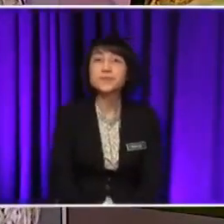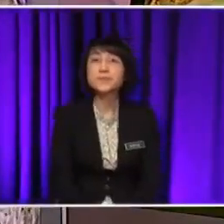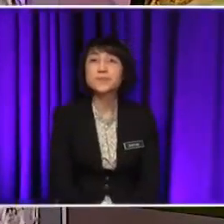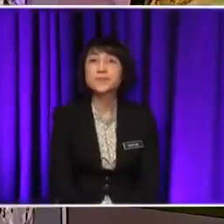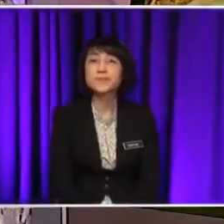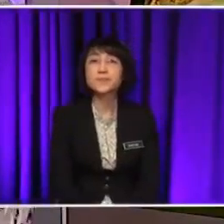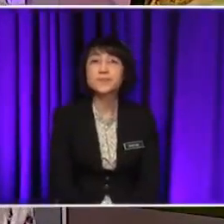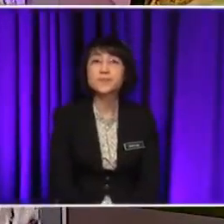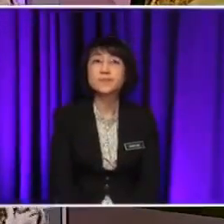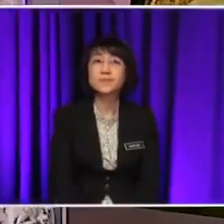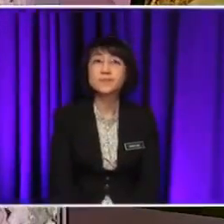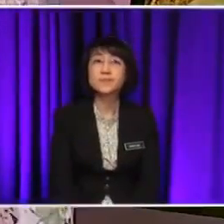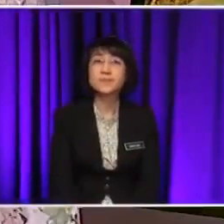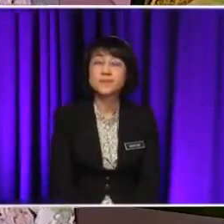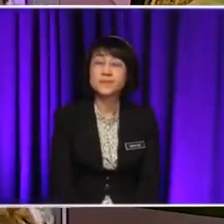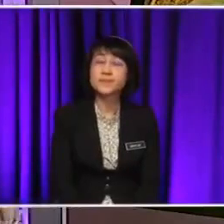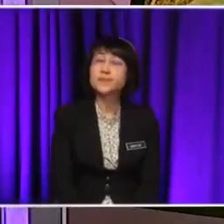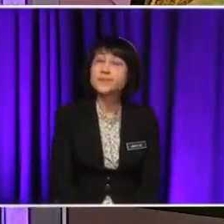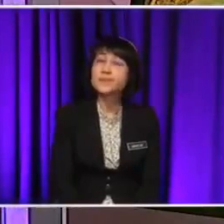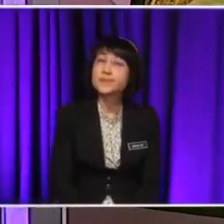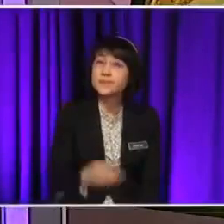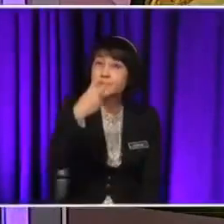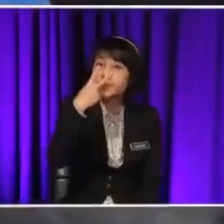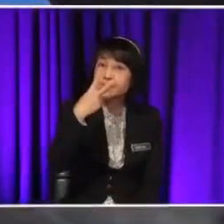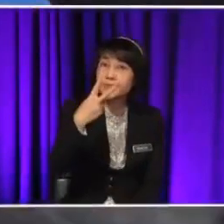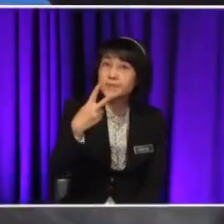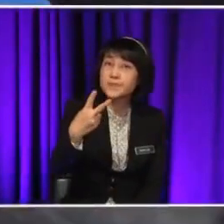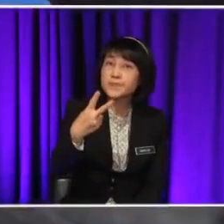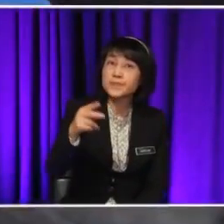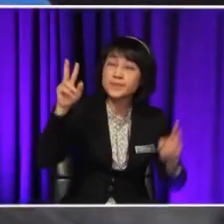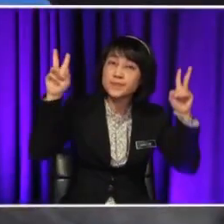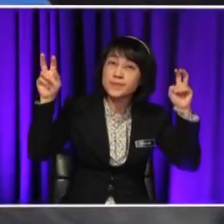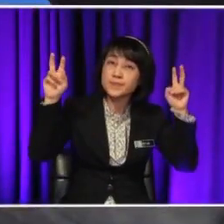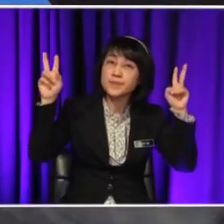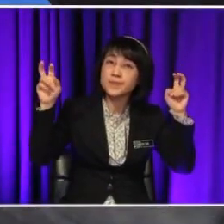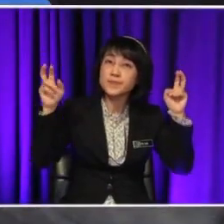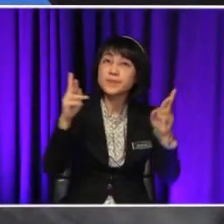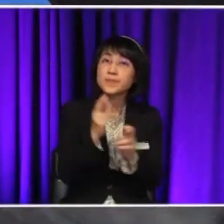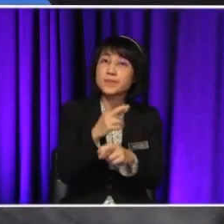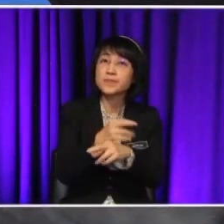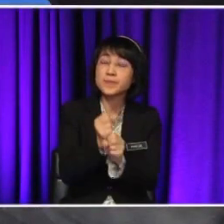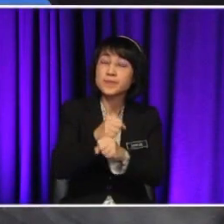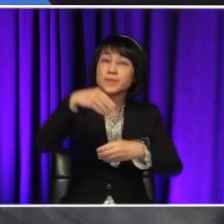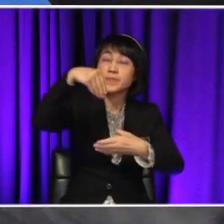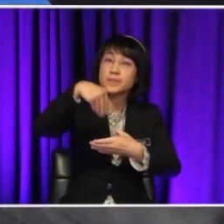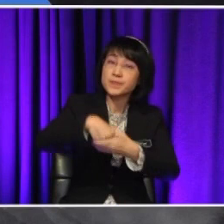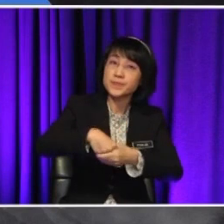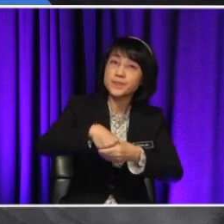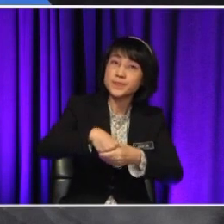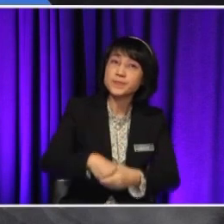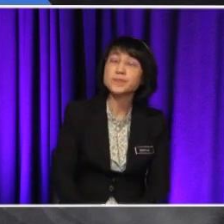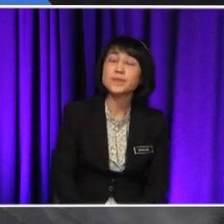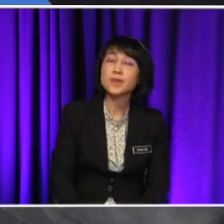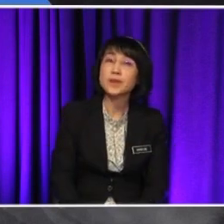semua banyak soalan nanti makan masa eh. Okey, kita tengok pula kepada tajuk yang berikutnya, reka bentuk dalaman. Okey, dalam reka